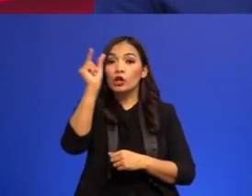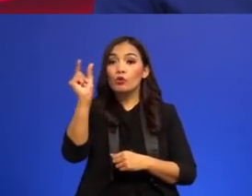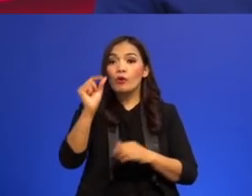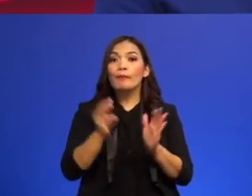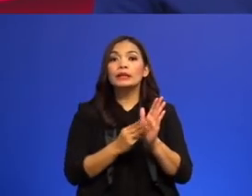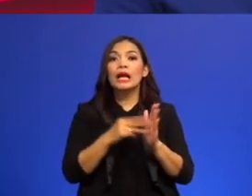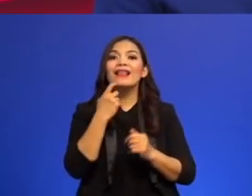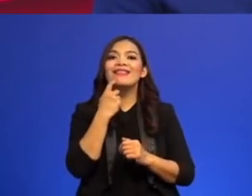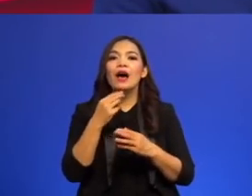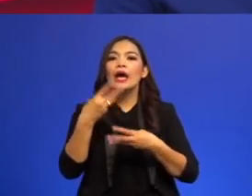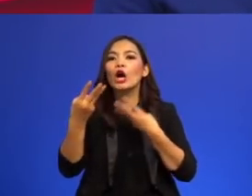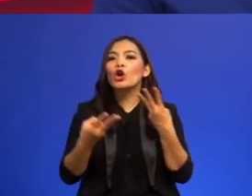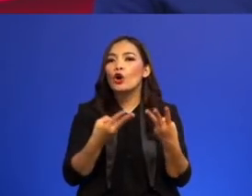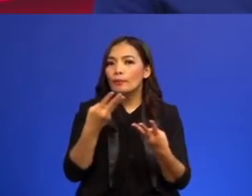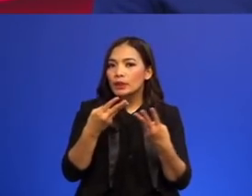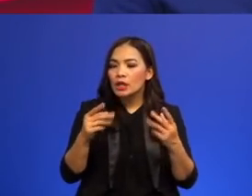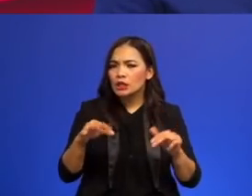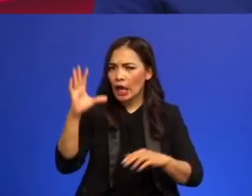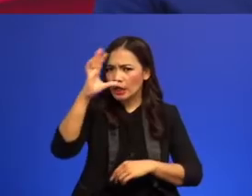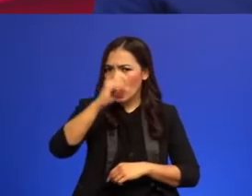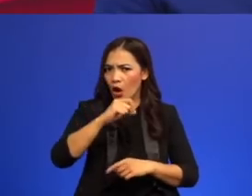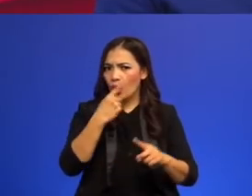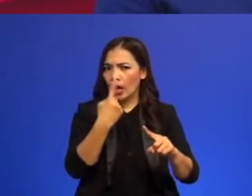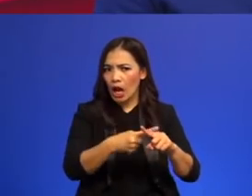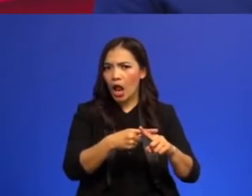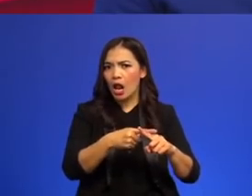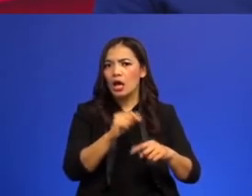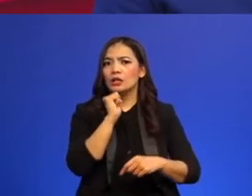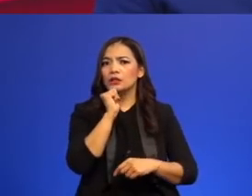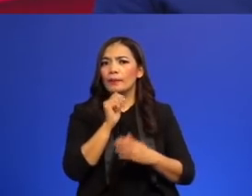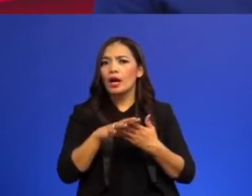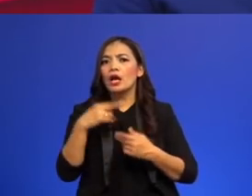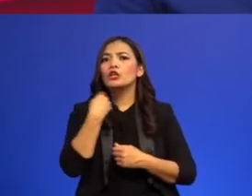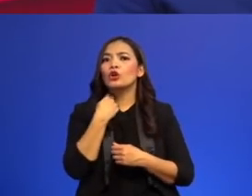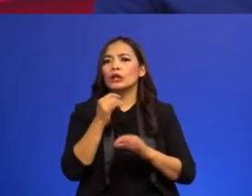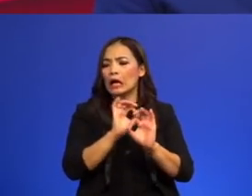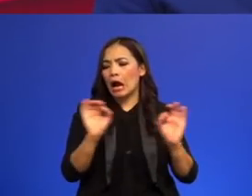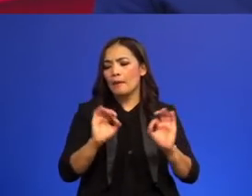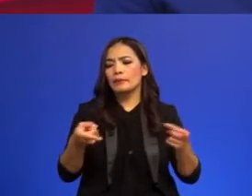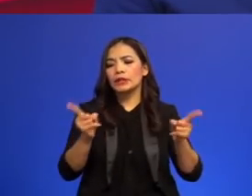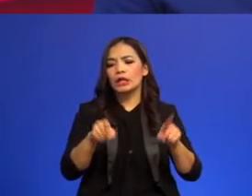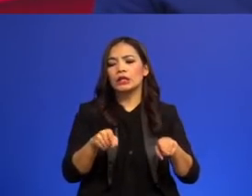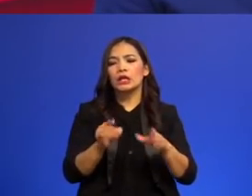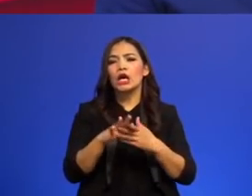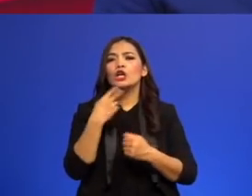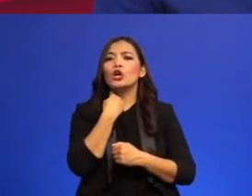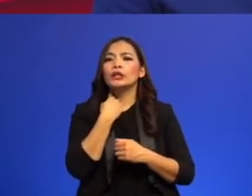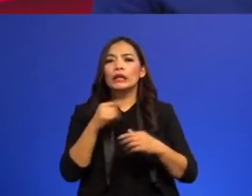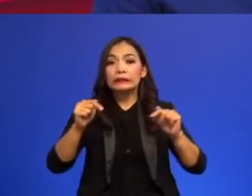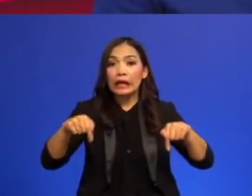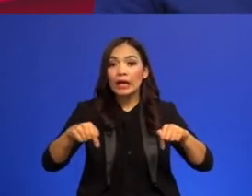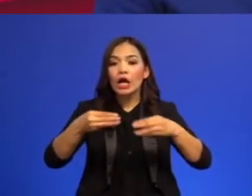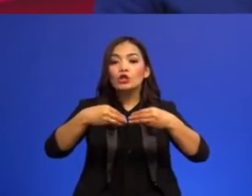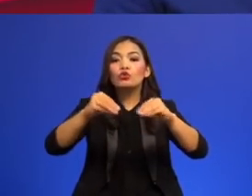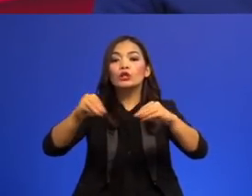Masalah ekonomi. Saya kenal satu jemaat yang dokter tapi gak jadi dokter lagi. Dia jual obat.